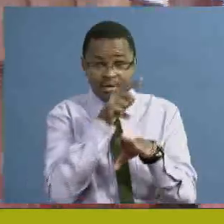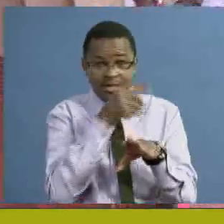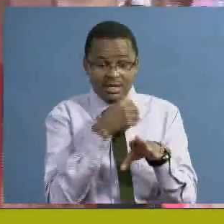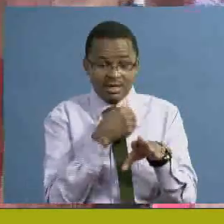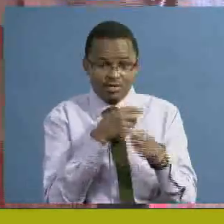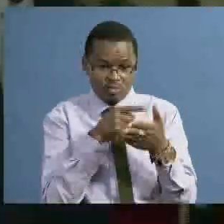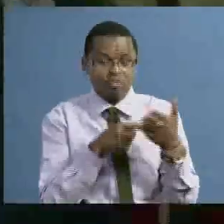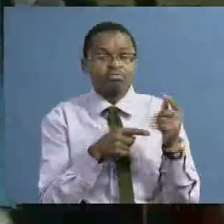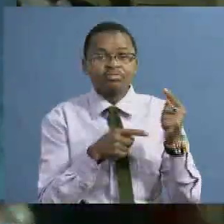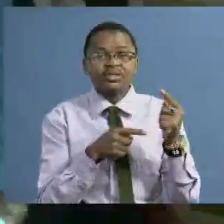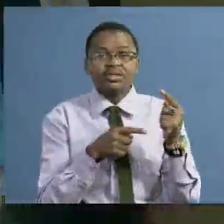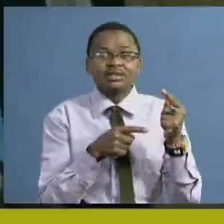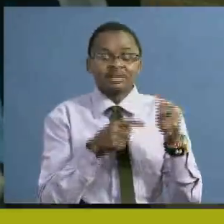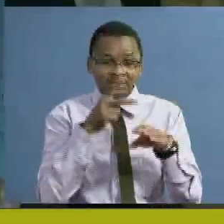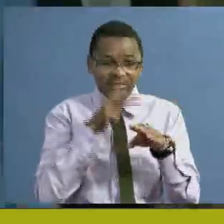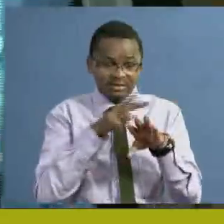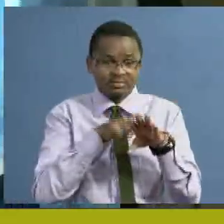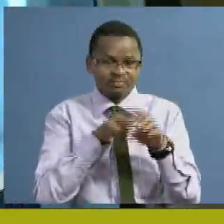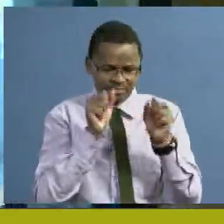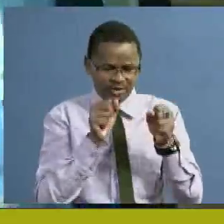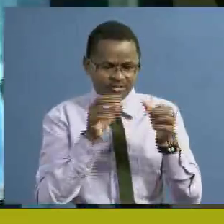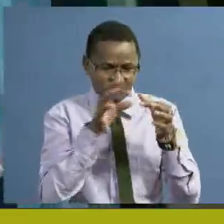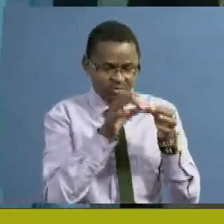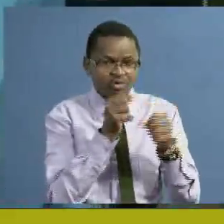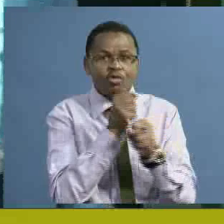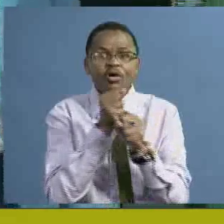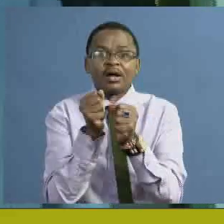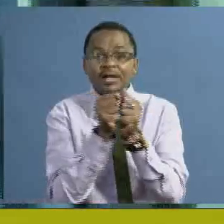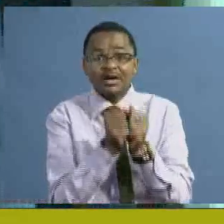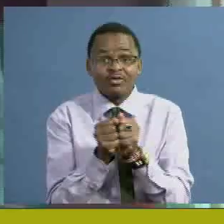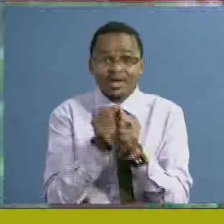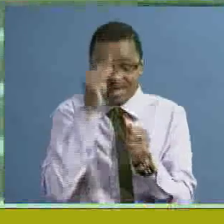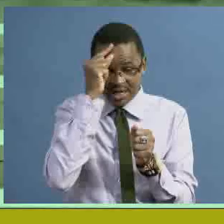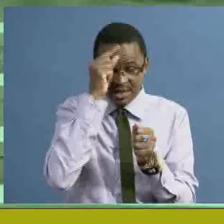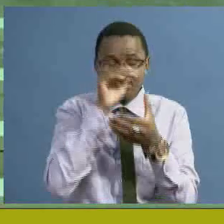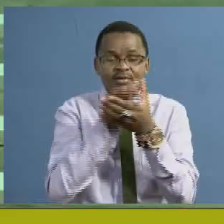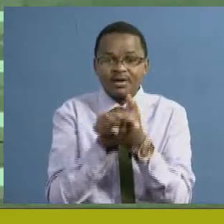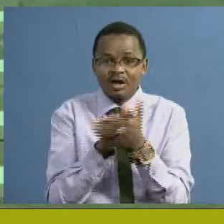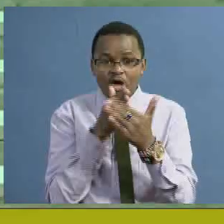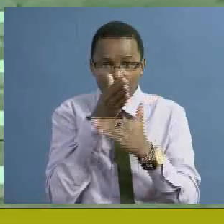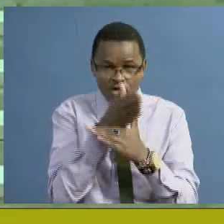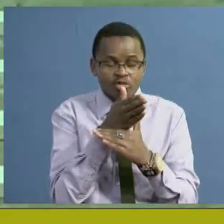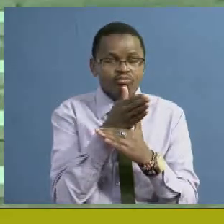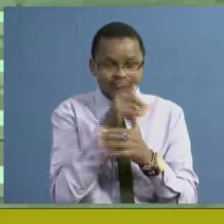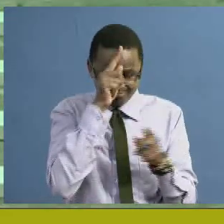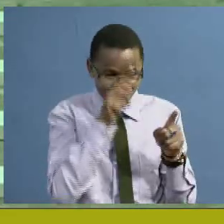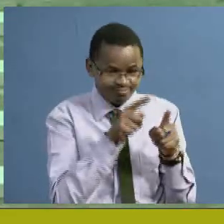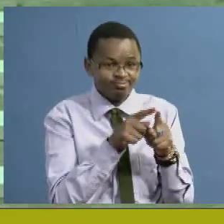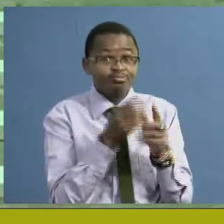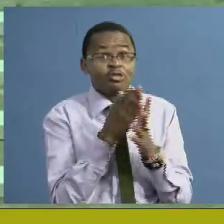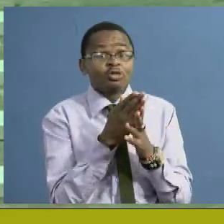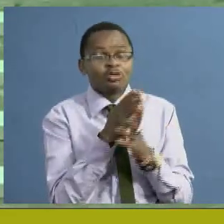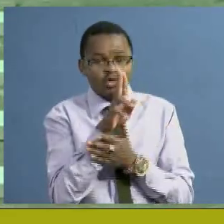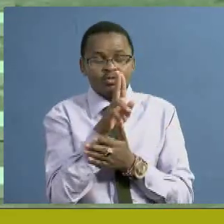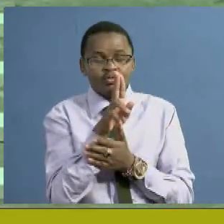Kinahakika kuwa jamaa huyo wa kitendawili ameweza kujiunga na kufanya kazi pamoja na serikali ya Jubilee kupitia maelewano yake na Rais Uhuru